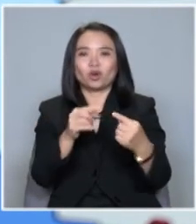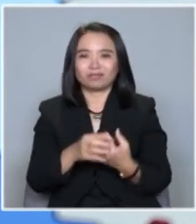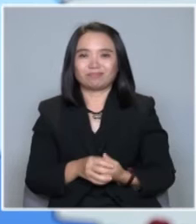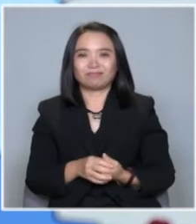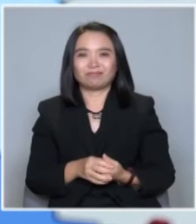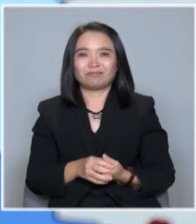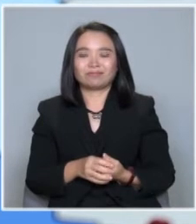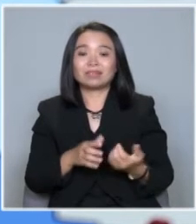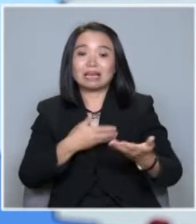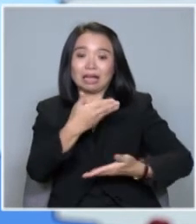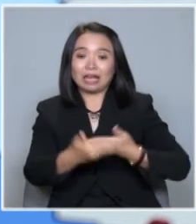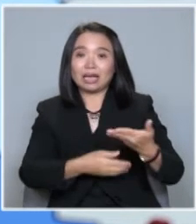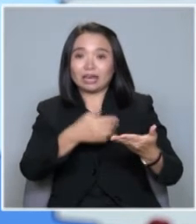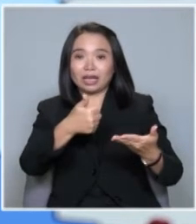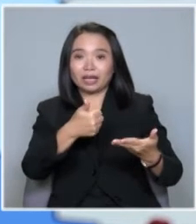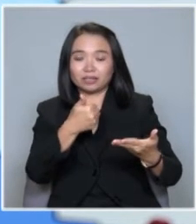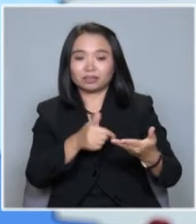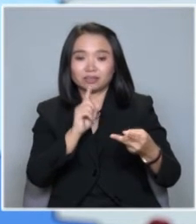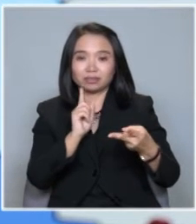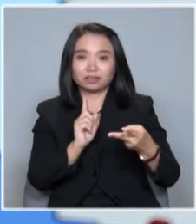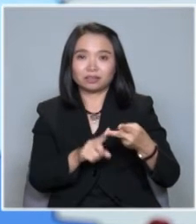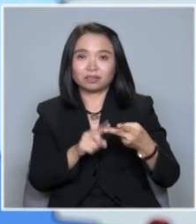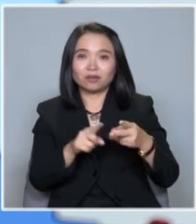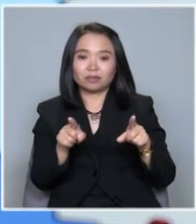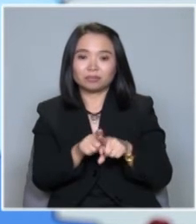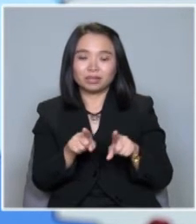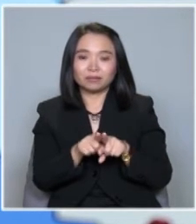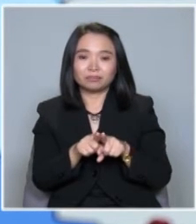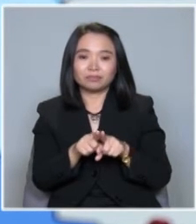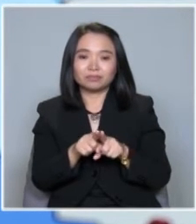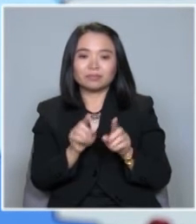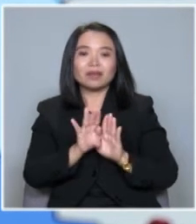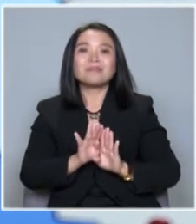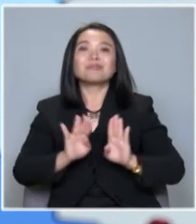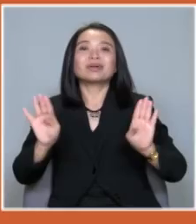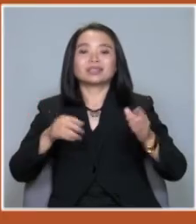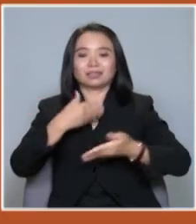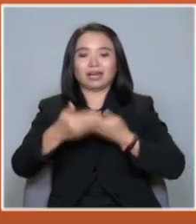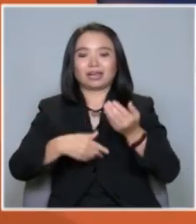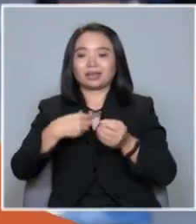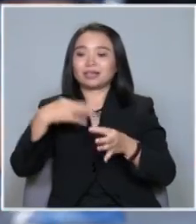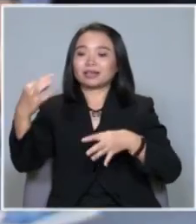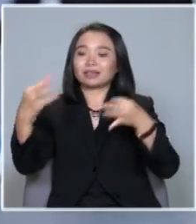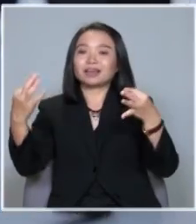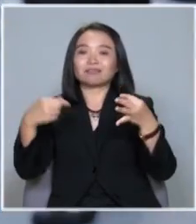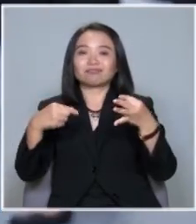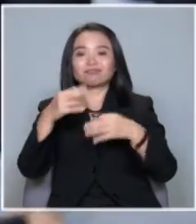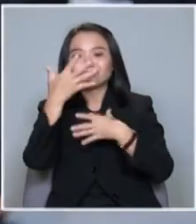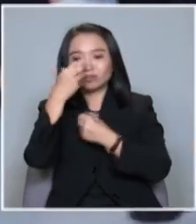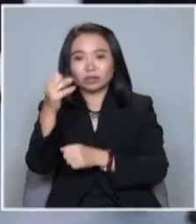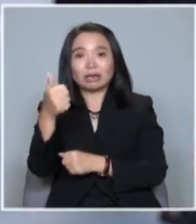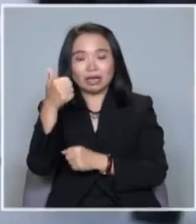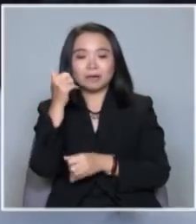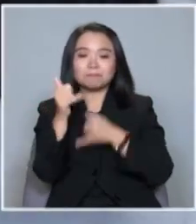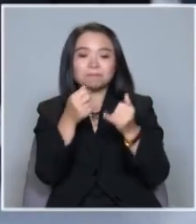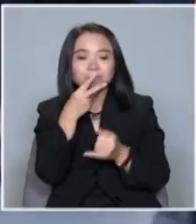ขายังสามารถทำ business matching ด้วยกันเองกันด้วยกันได้ค่ะ ใครที่สนใจสามารถไปช